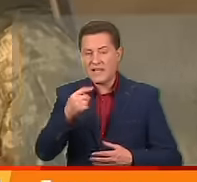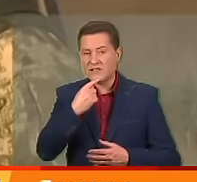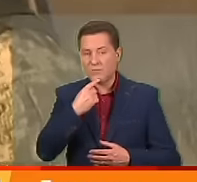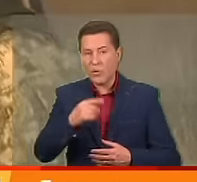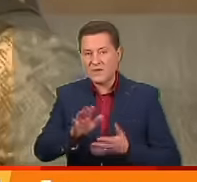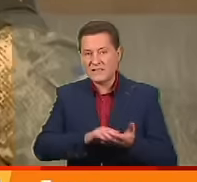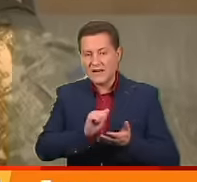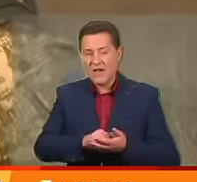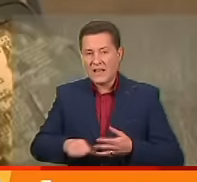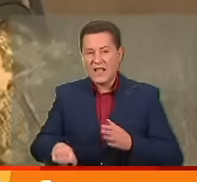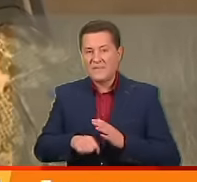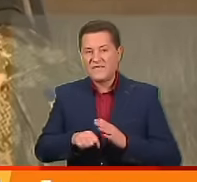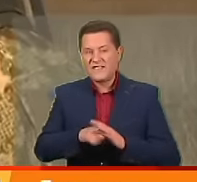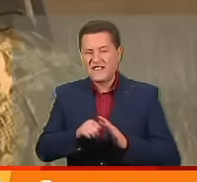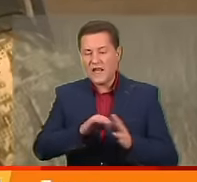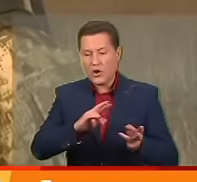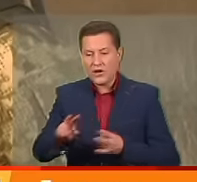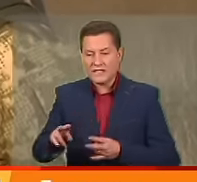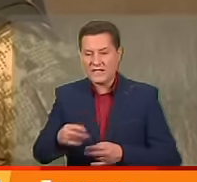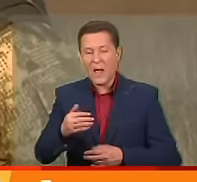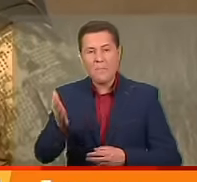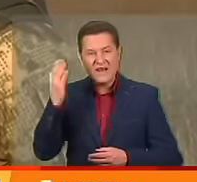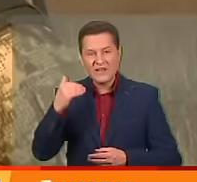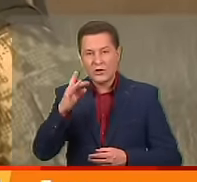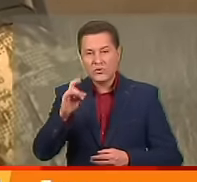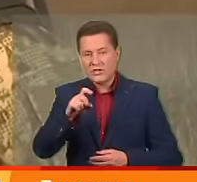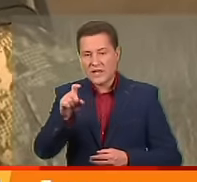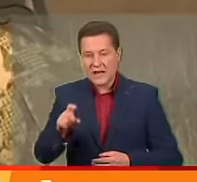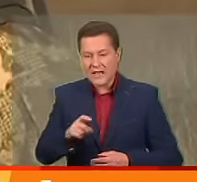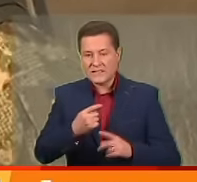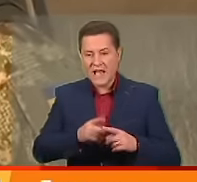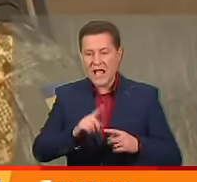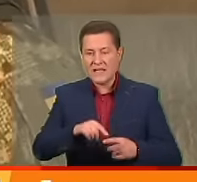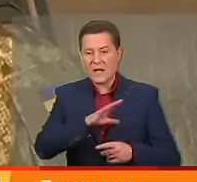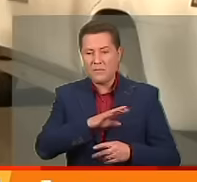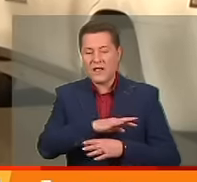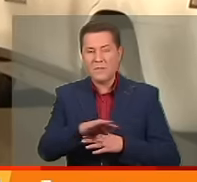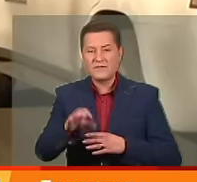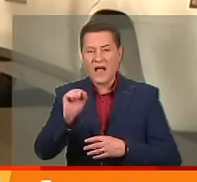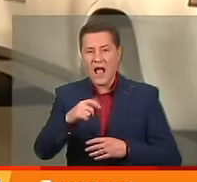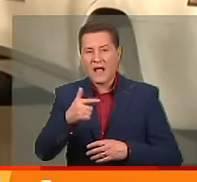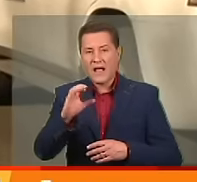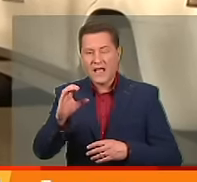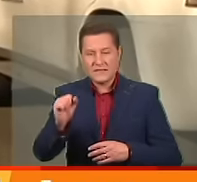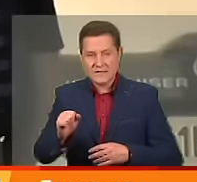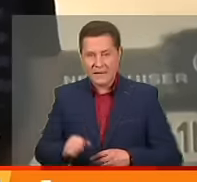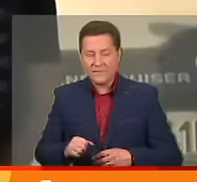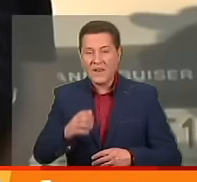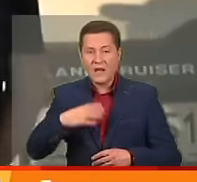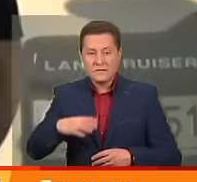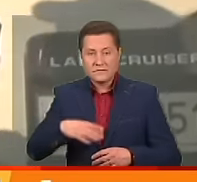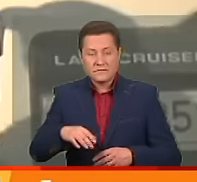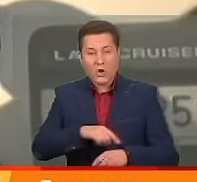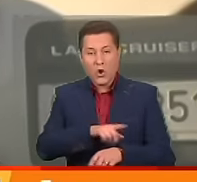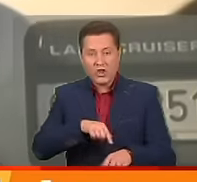терористи. Чого зривалися попередні рази? Предыдущий раз, это один из разов, был обстріл СГС. В очікуванні минає година. На нашому